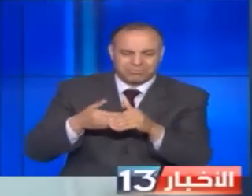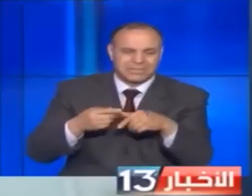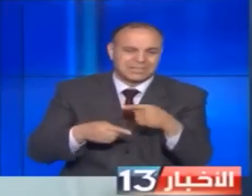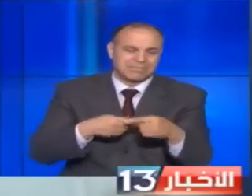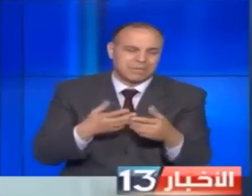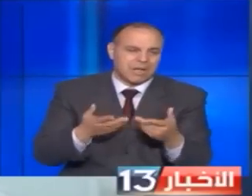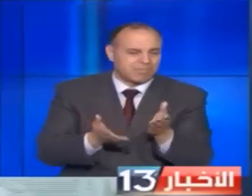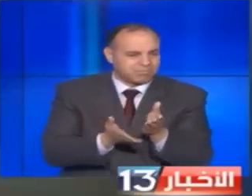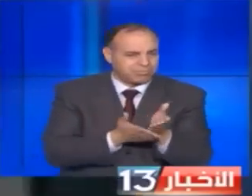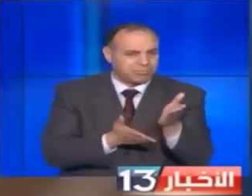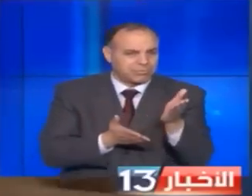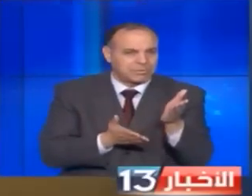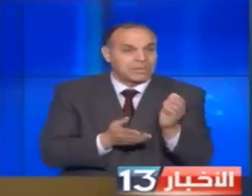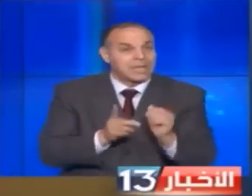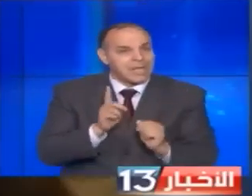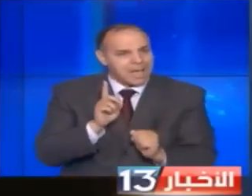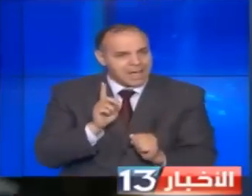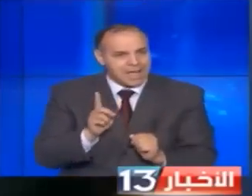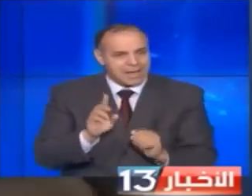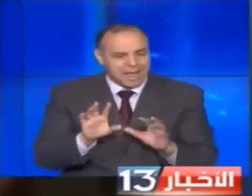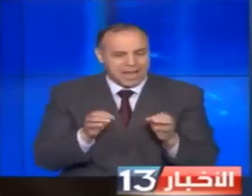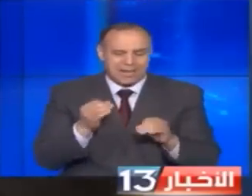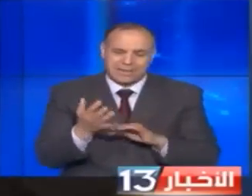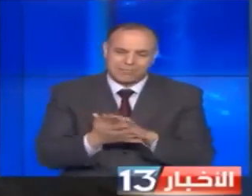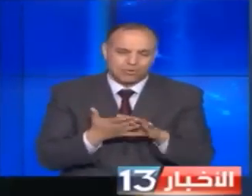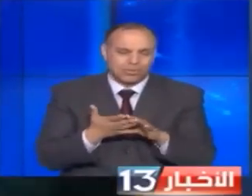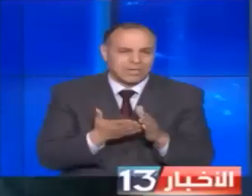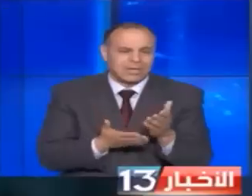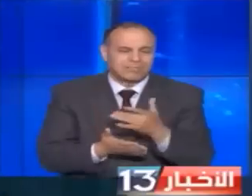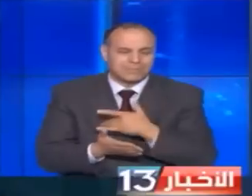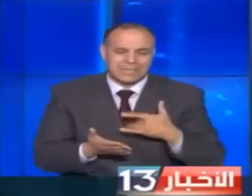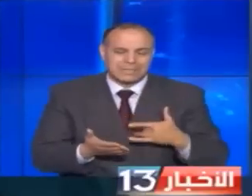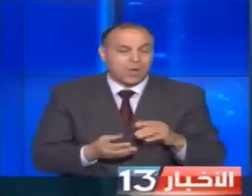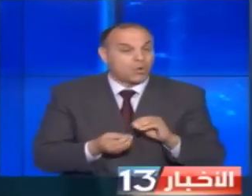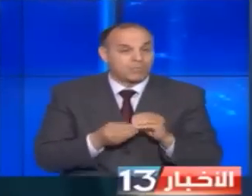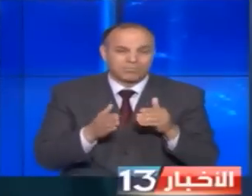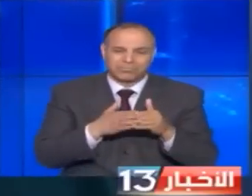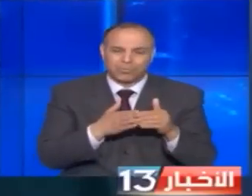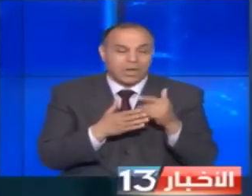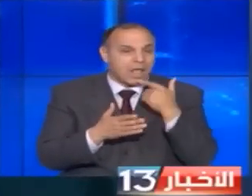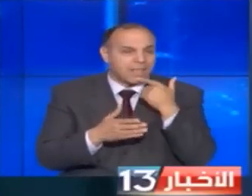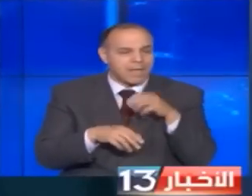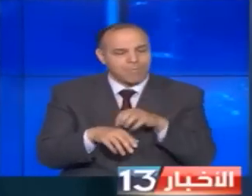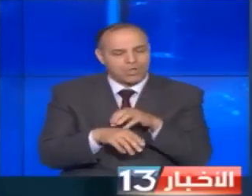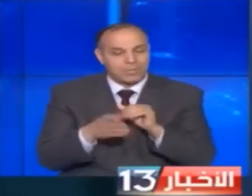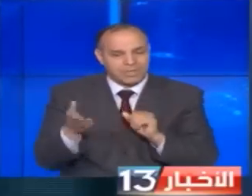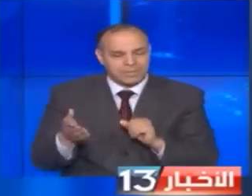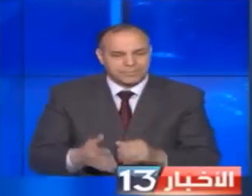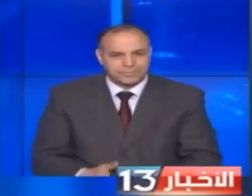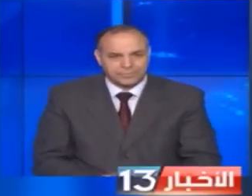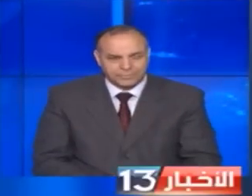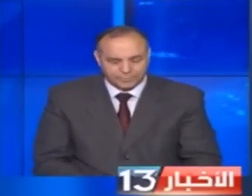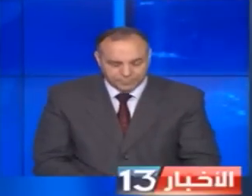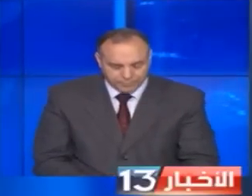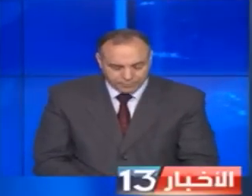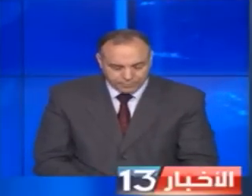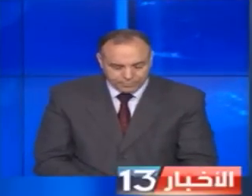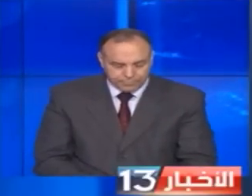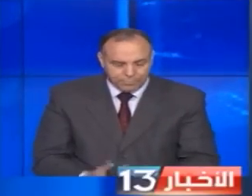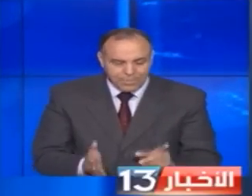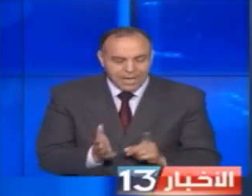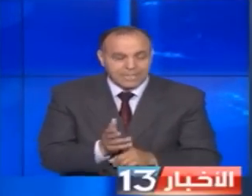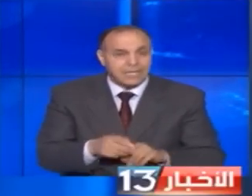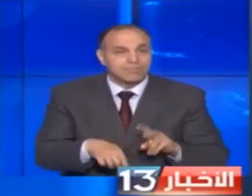وحقيقيه لحل معضله الخدمات الصحيه بهذه المعتمديه اكد